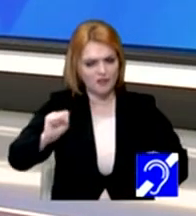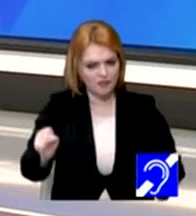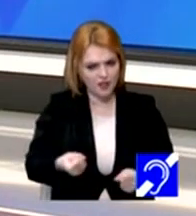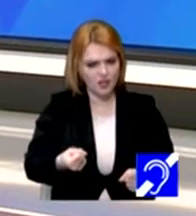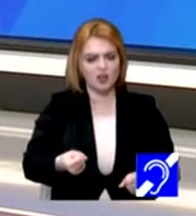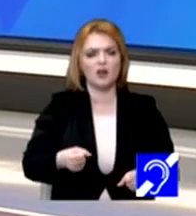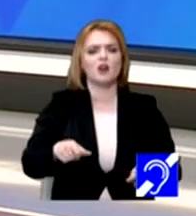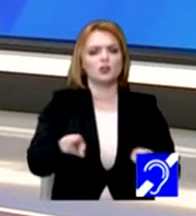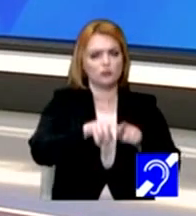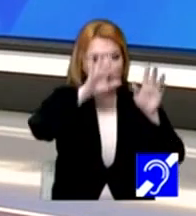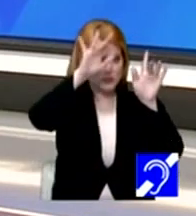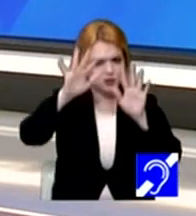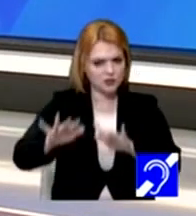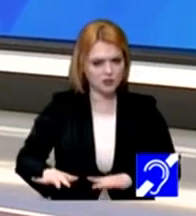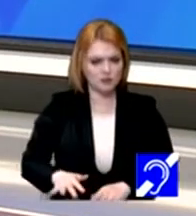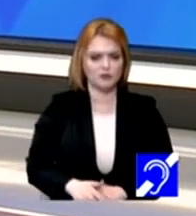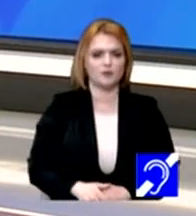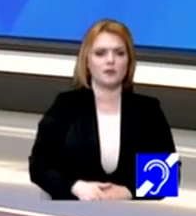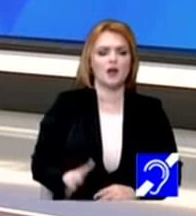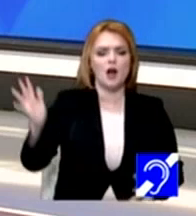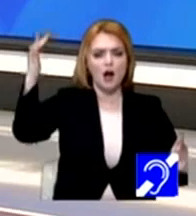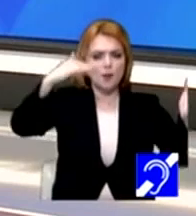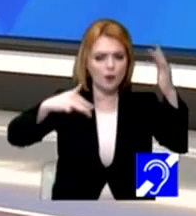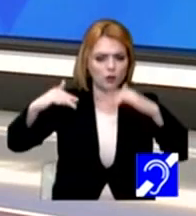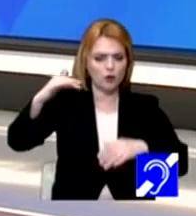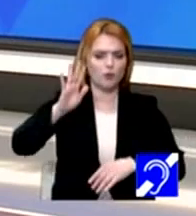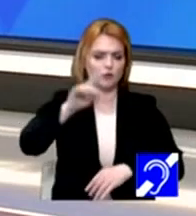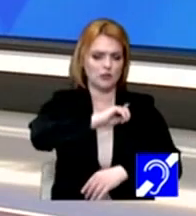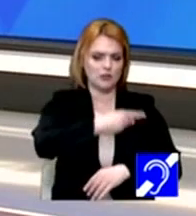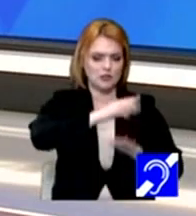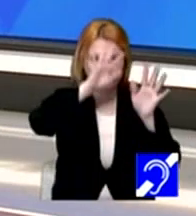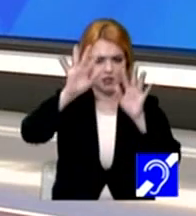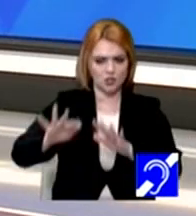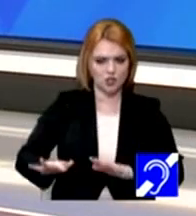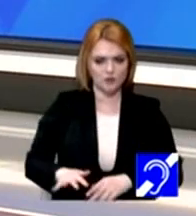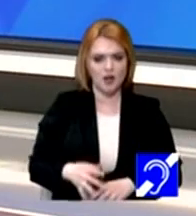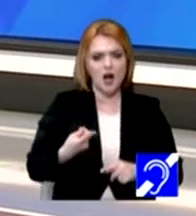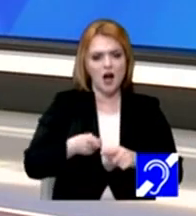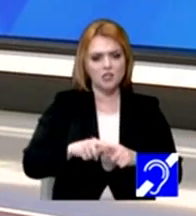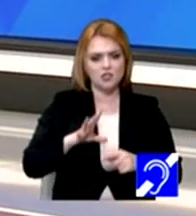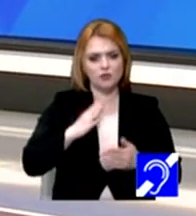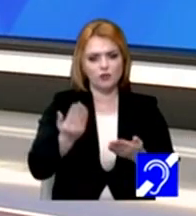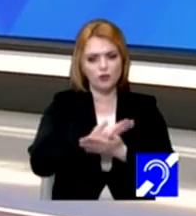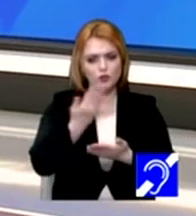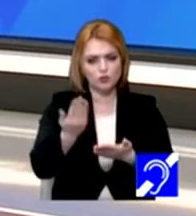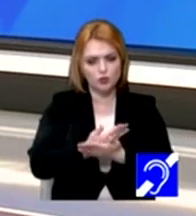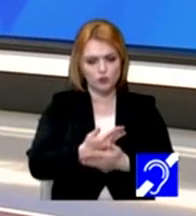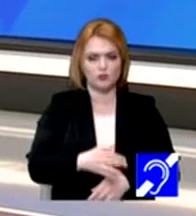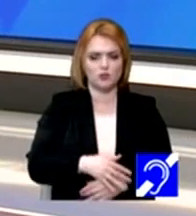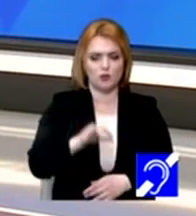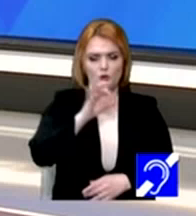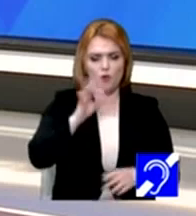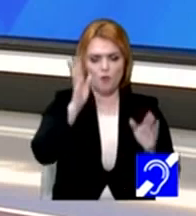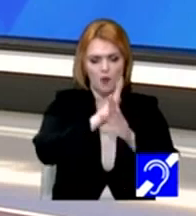risipesc, iar prin regiunile sudestice și pe la munte o să mai ningă din când în când. Atât despre vreme, sunt Ionuț Gheorghe și vă mulțumesc că ne